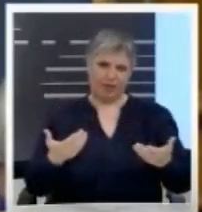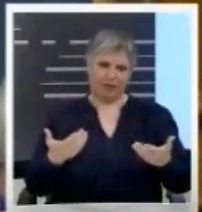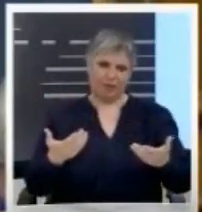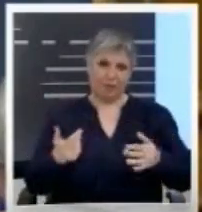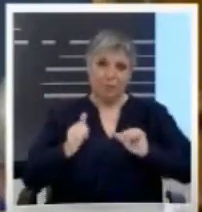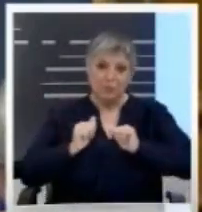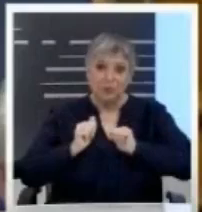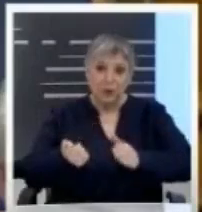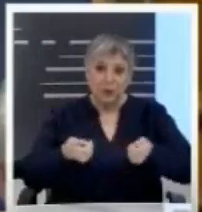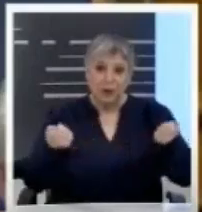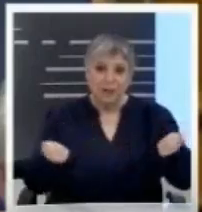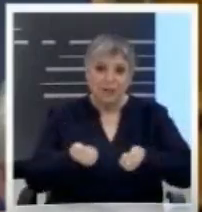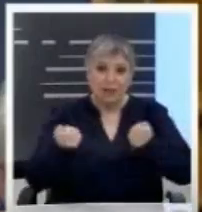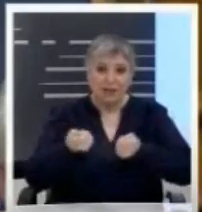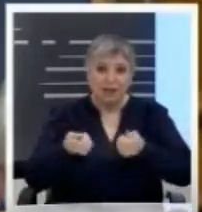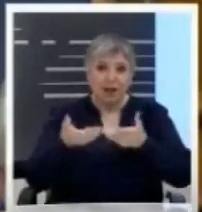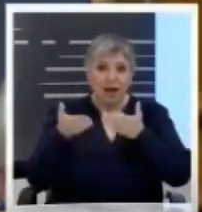πω.